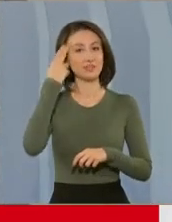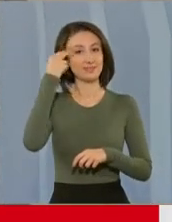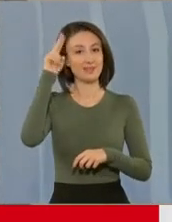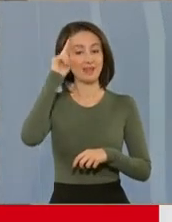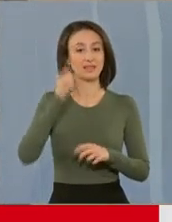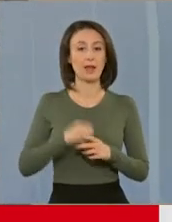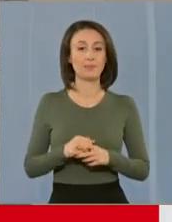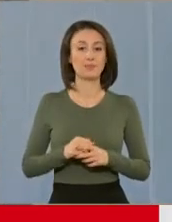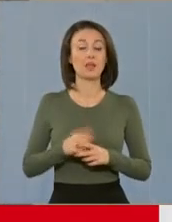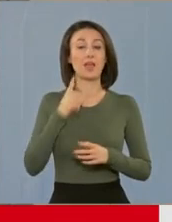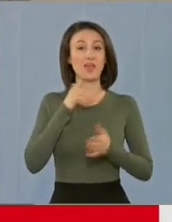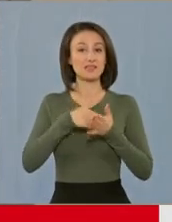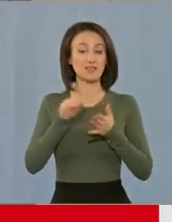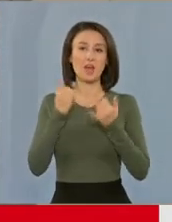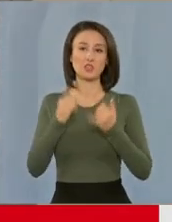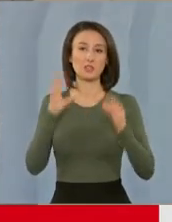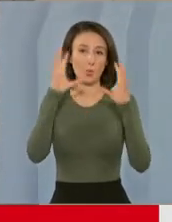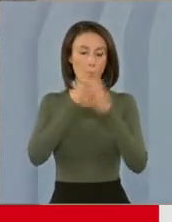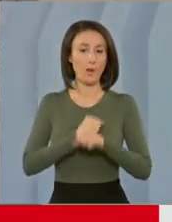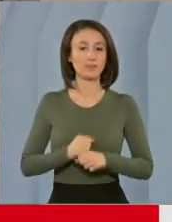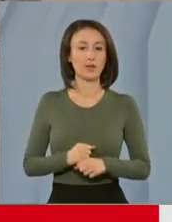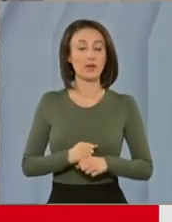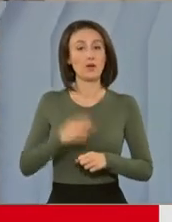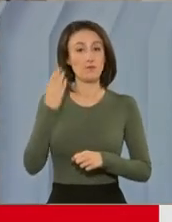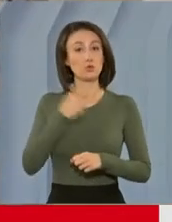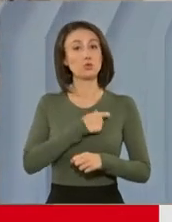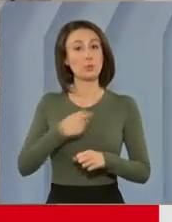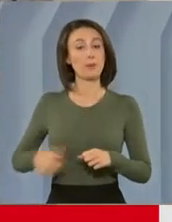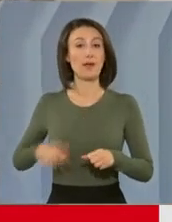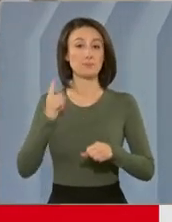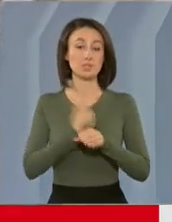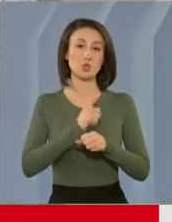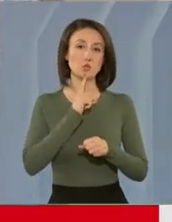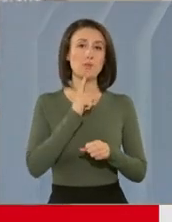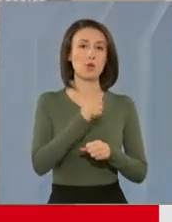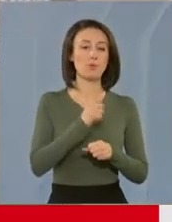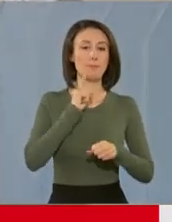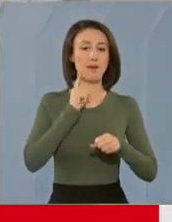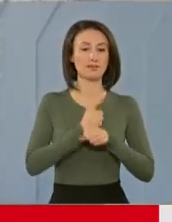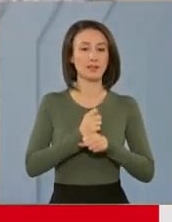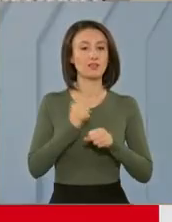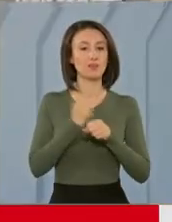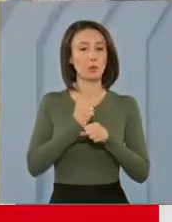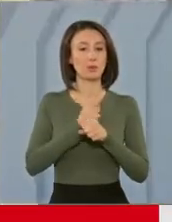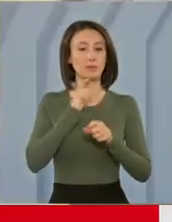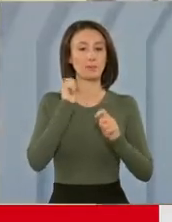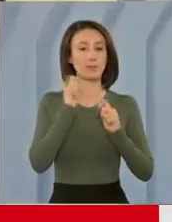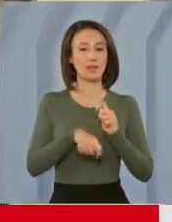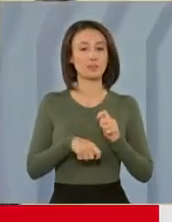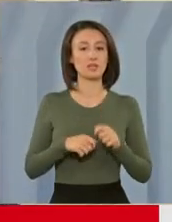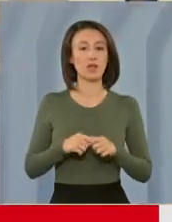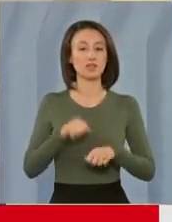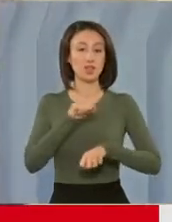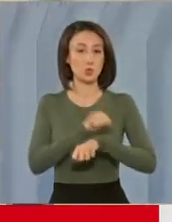Slatina care a fost extrădat în această noapte fostul edil are emis pe numele său un mandat de executarea pedepsei cu închisoarea emis de